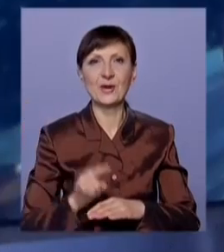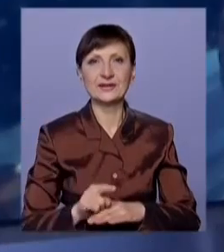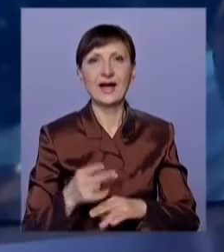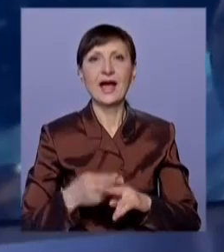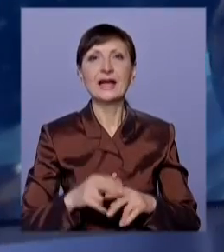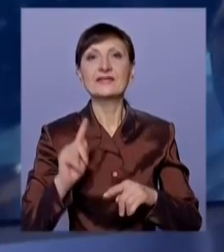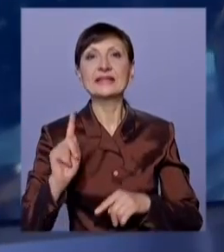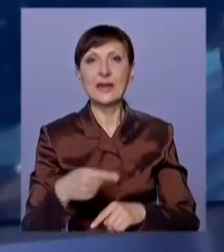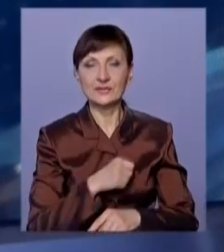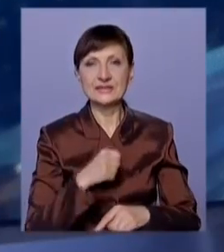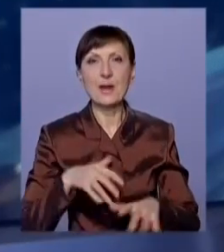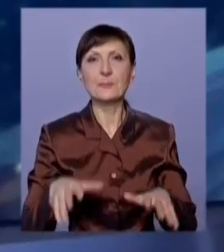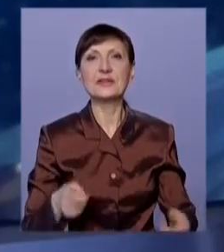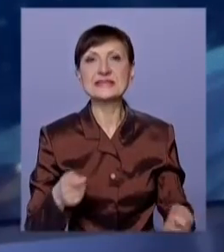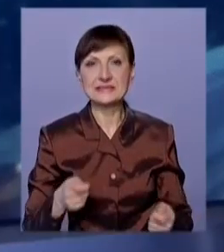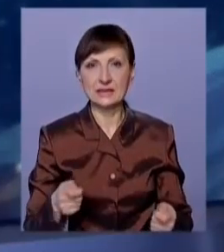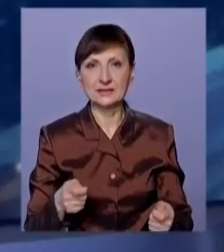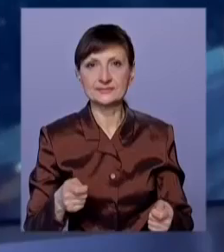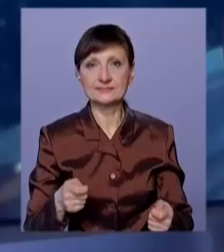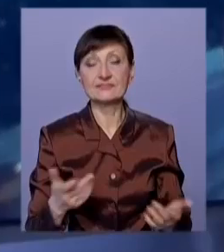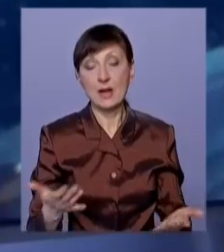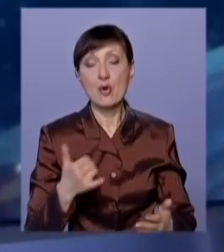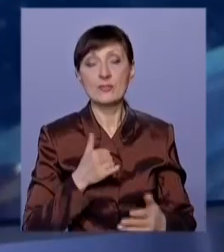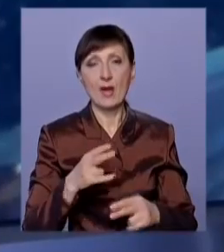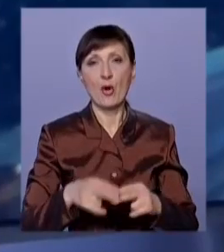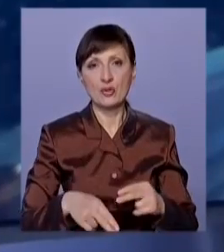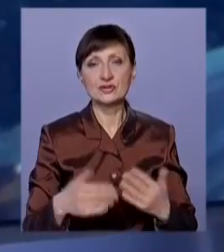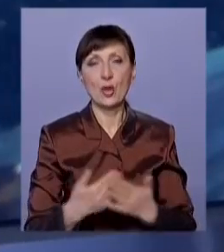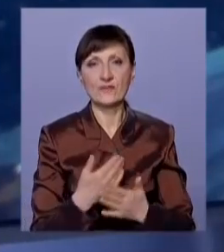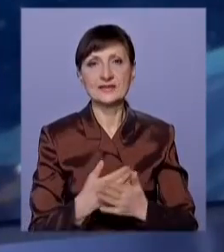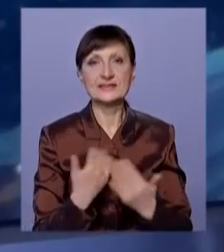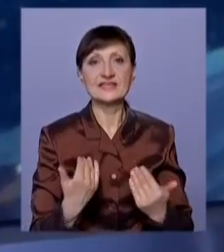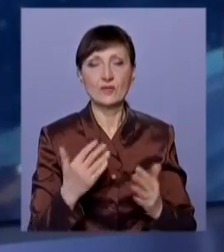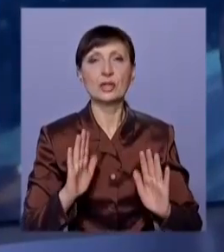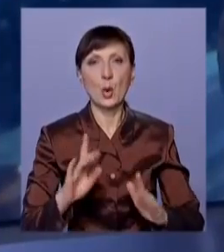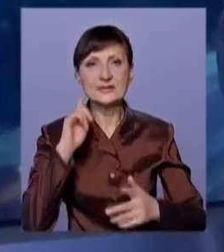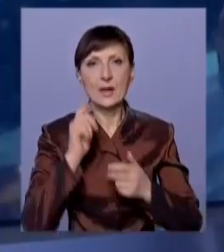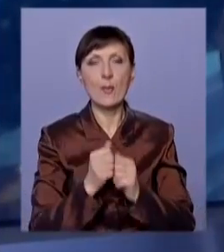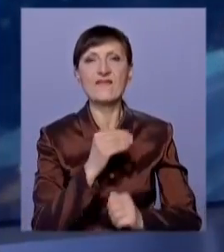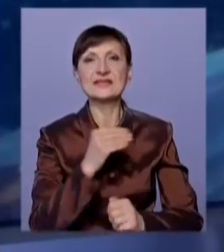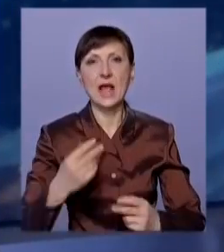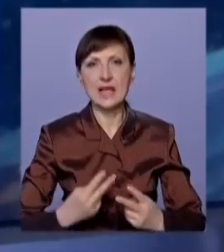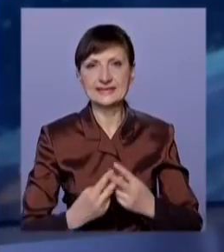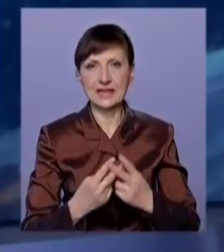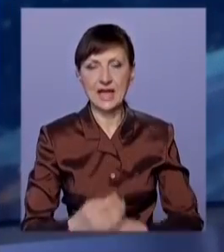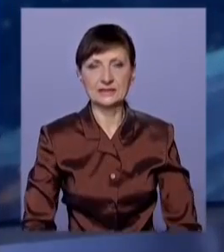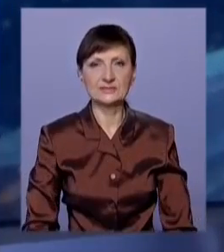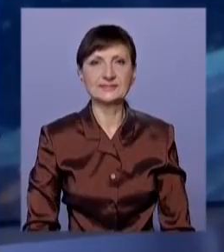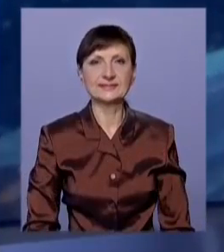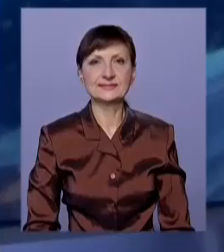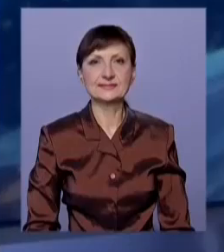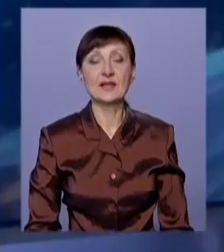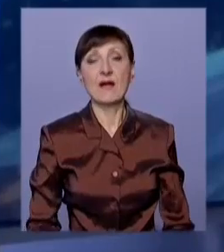этого требовал сам президент. Рамина, у меня на этом все. Именно сегодня такое запомнилась официальная Астана. Вам слово.